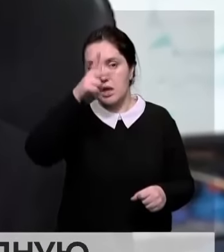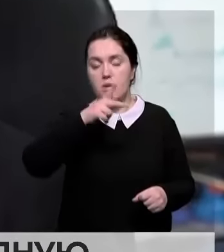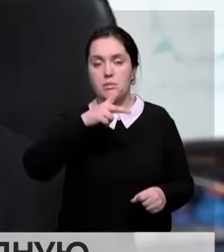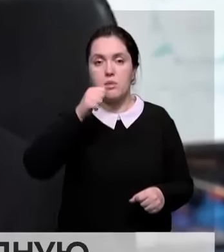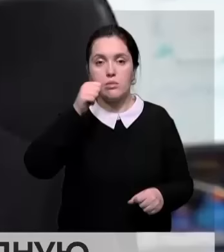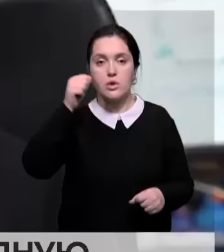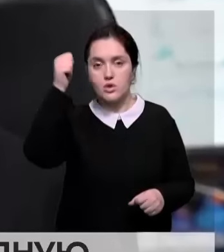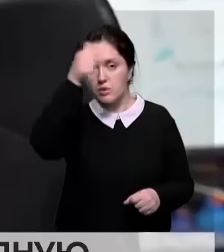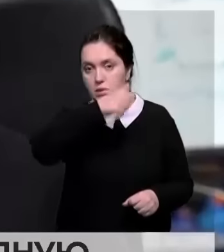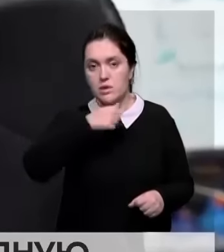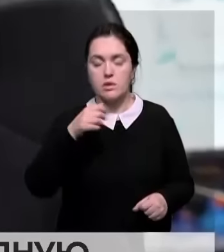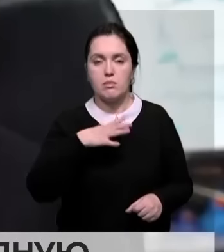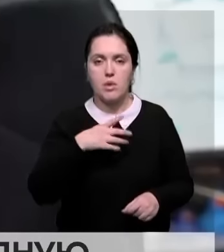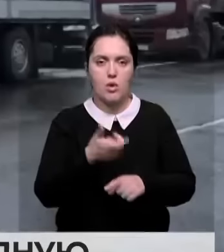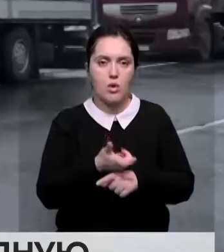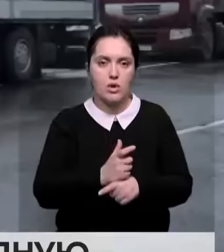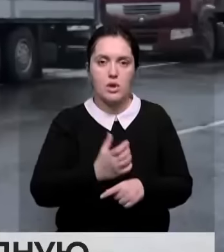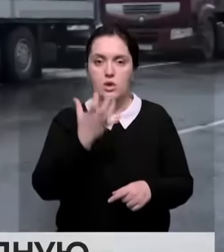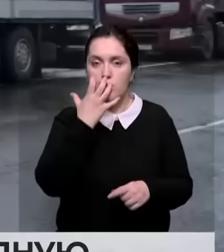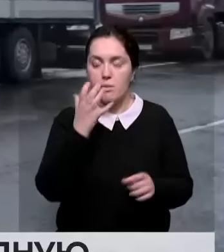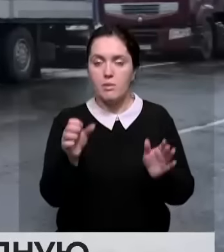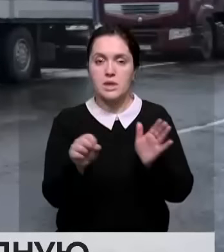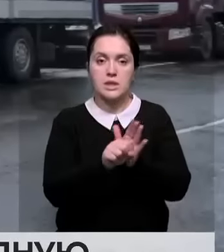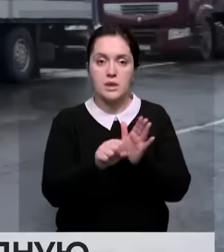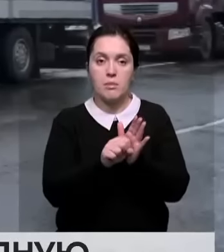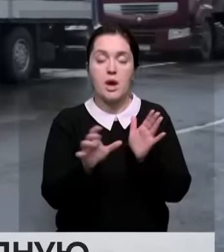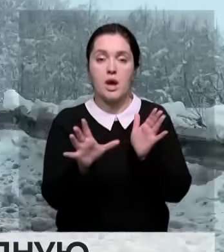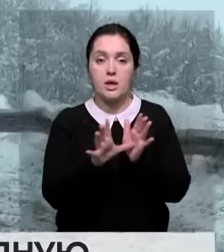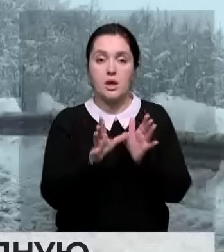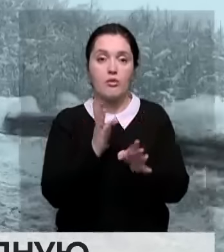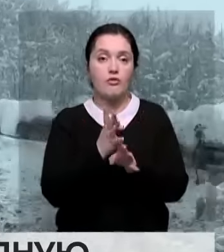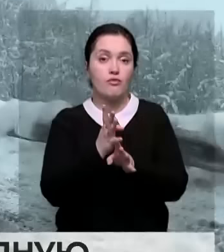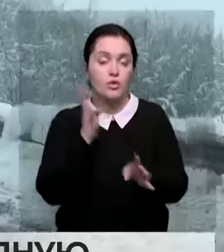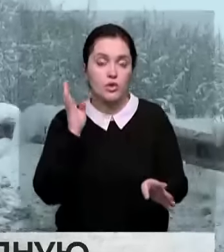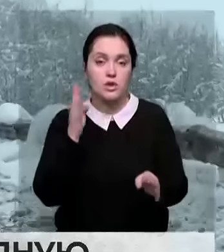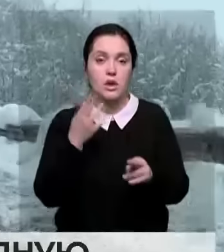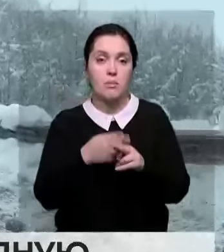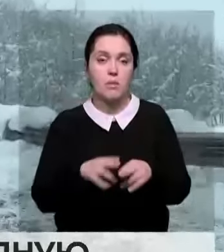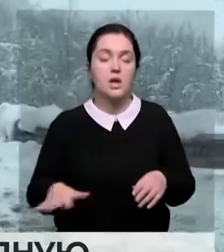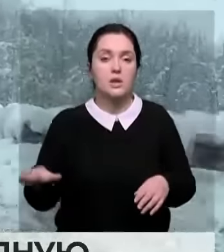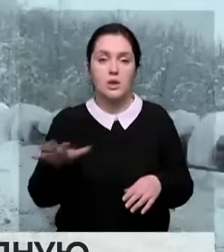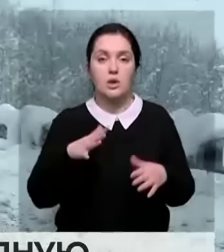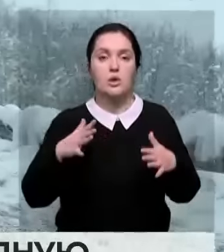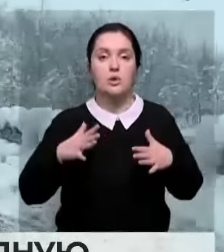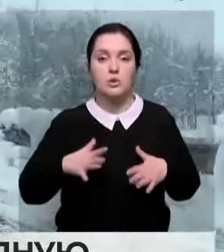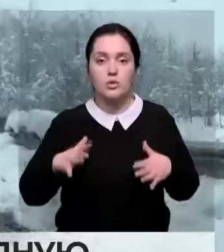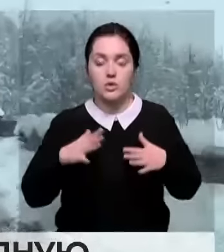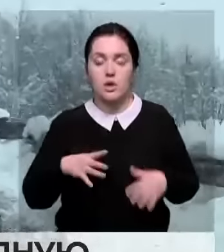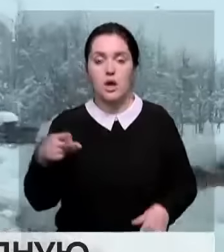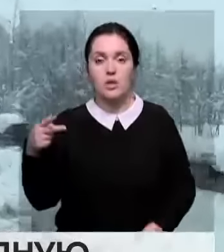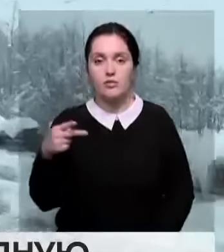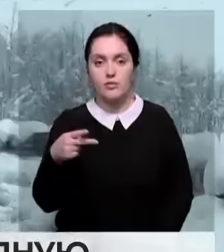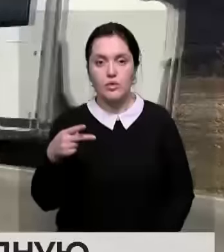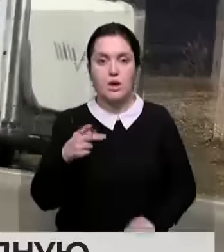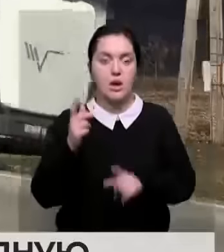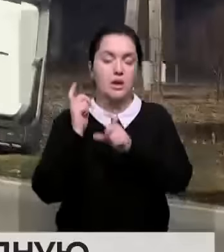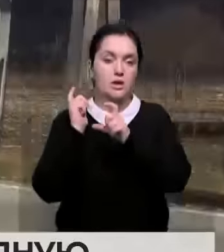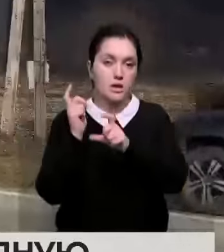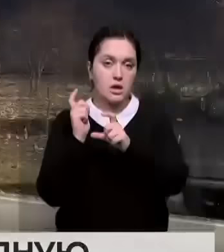году, к примеру, была очень теплая зима. Всего в электронной очереди на проезд на территории Грузии стоят более 2000